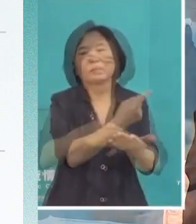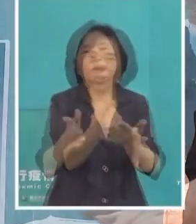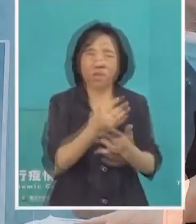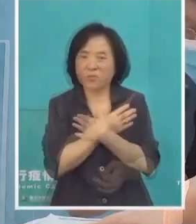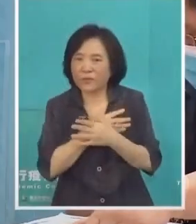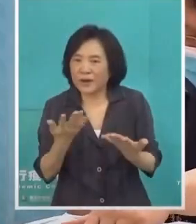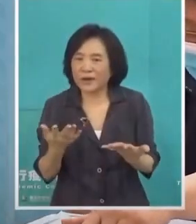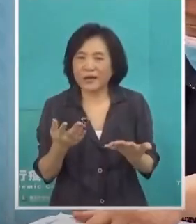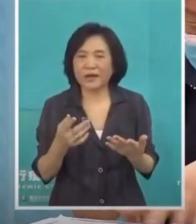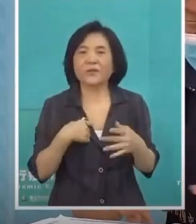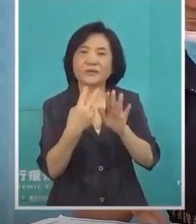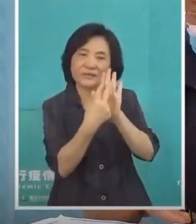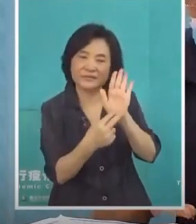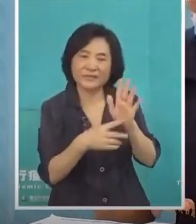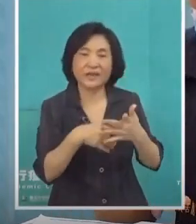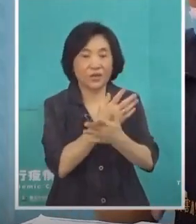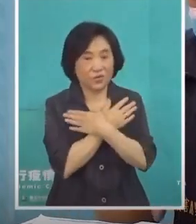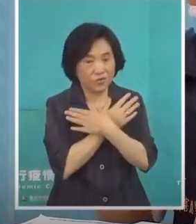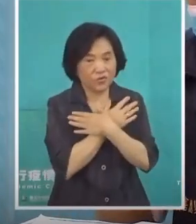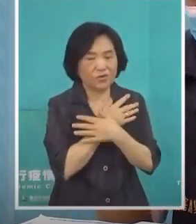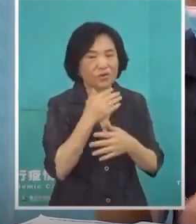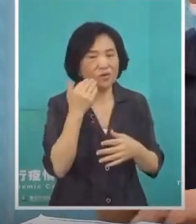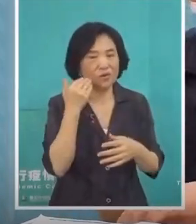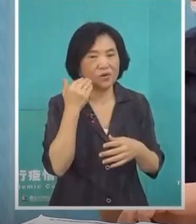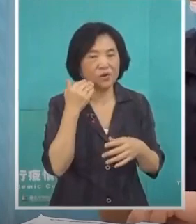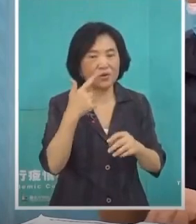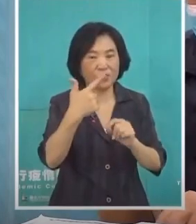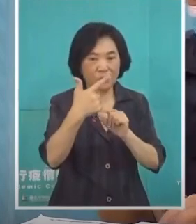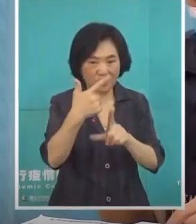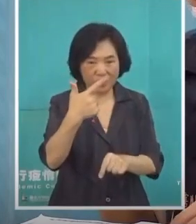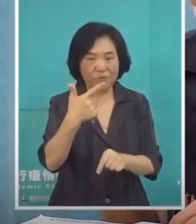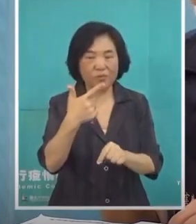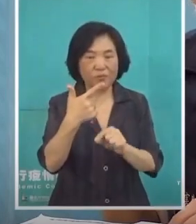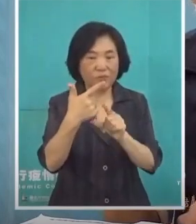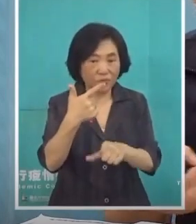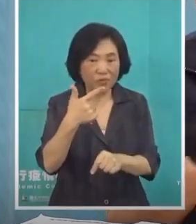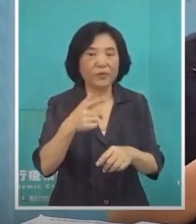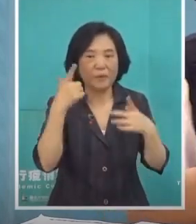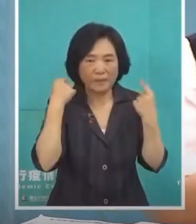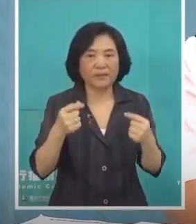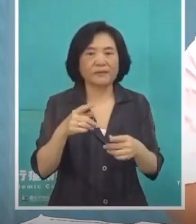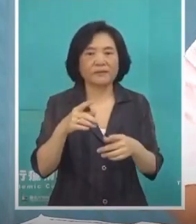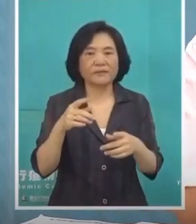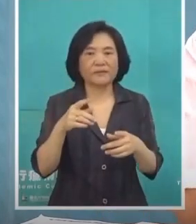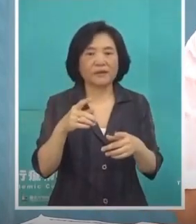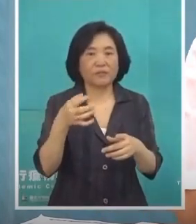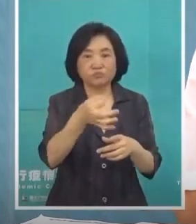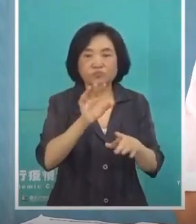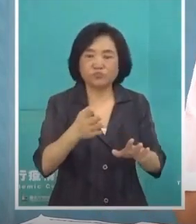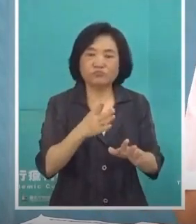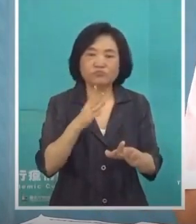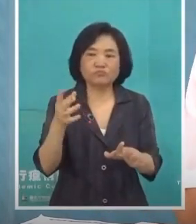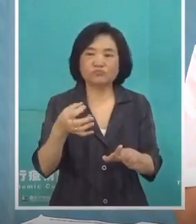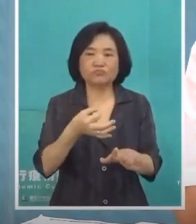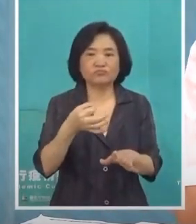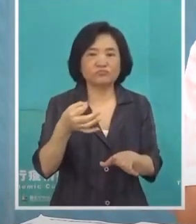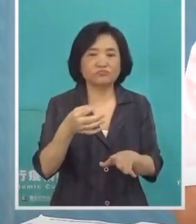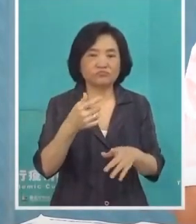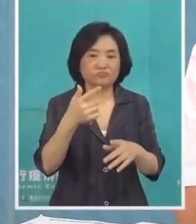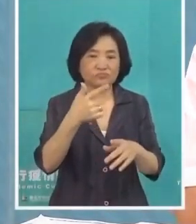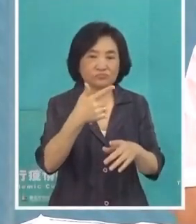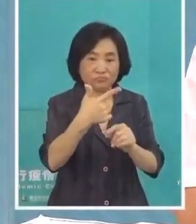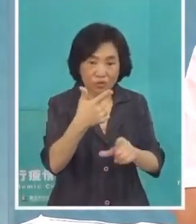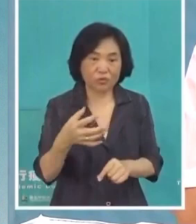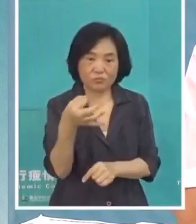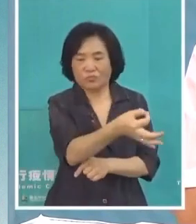理。 幼儿园6月原则上就是不收取月费了，就不收取了。那如果收取